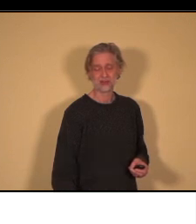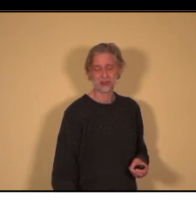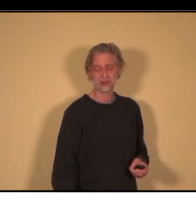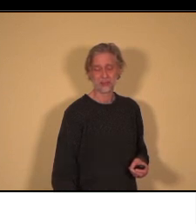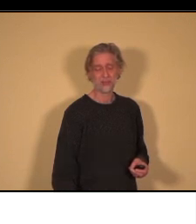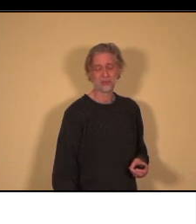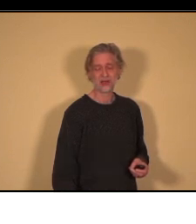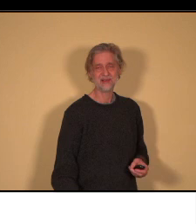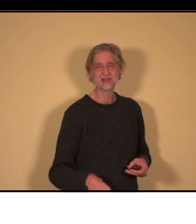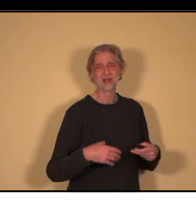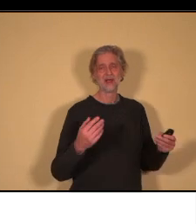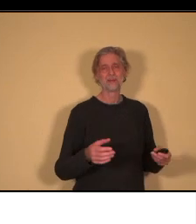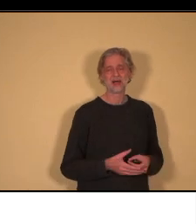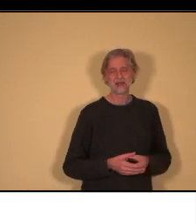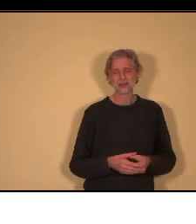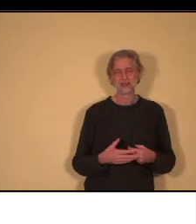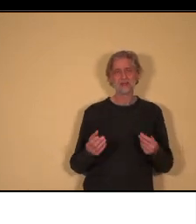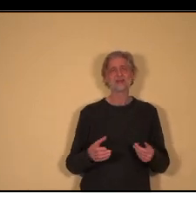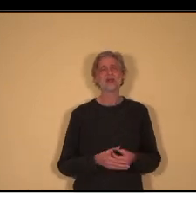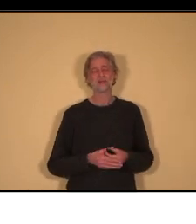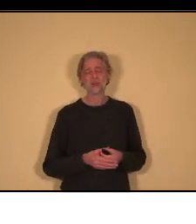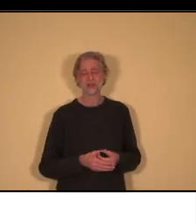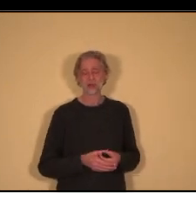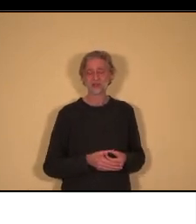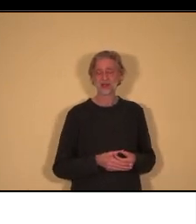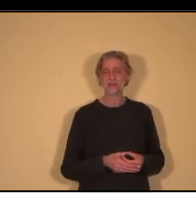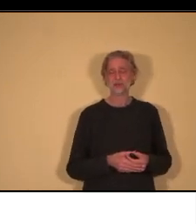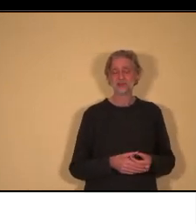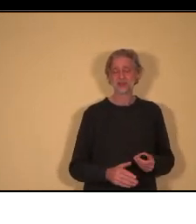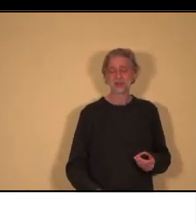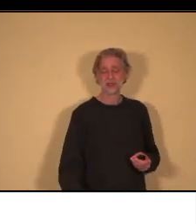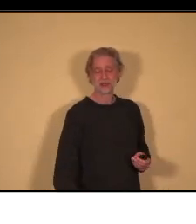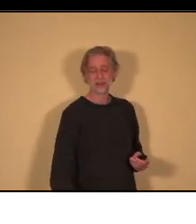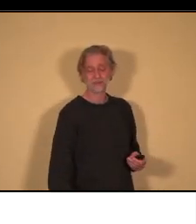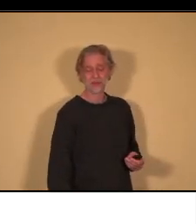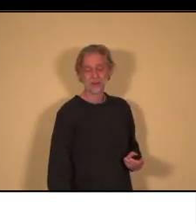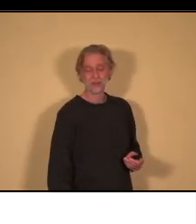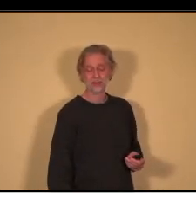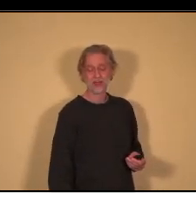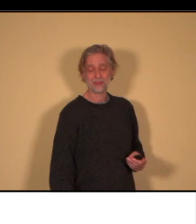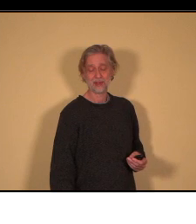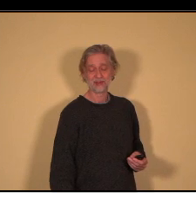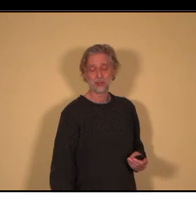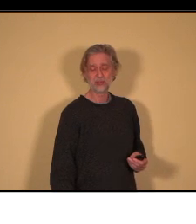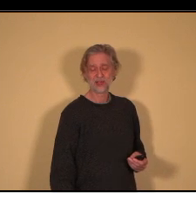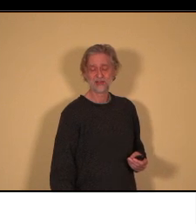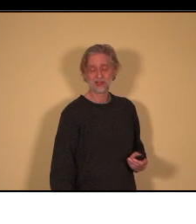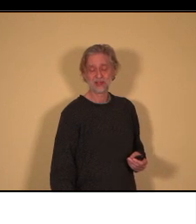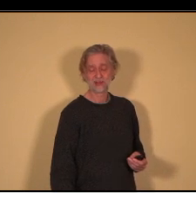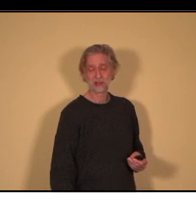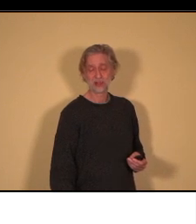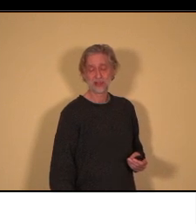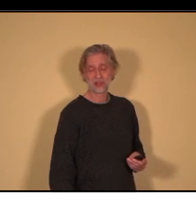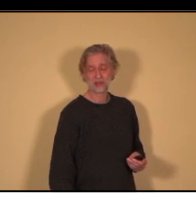2050, 2035 bereits unsere Emissionen auf Null gedrosselt haben müssen, müssen wir aber